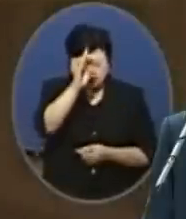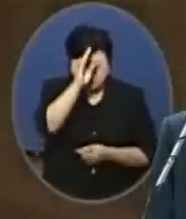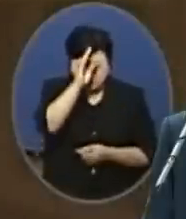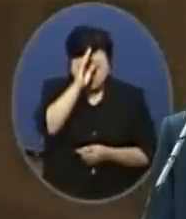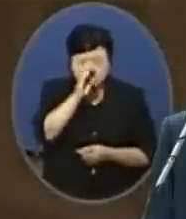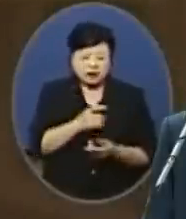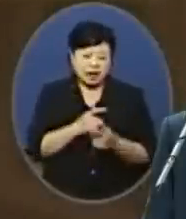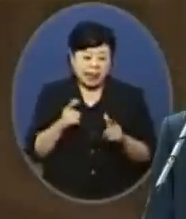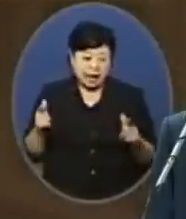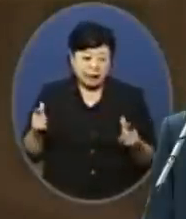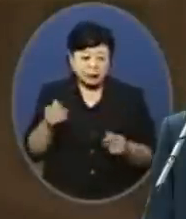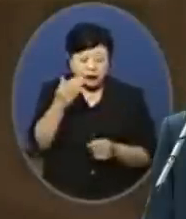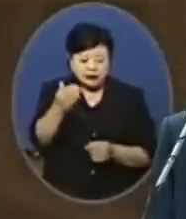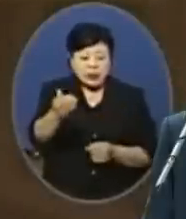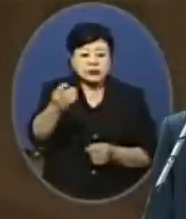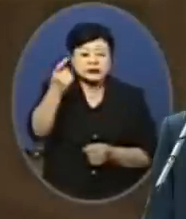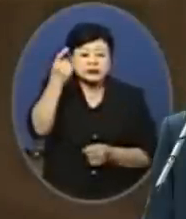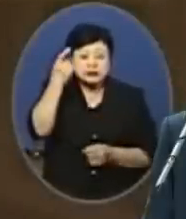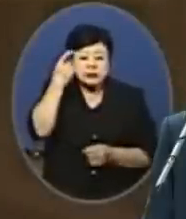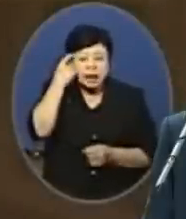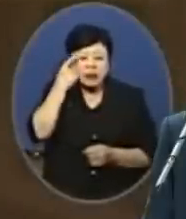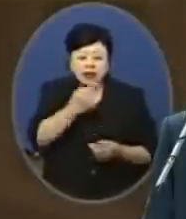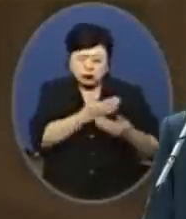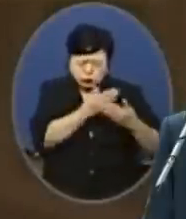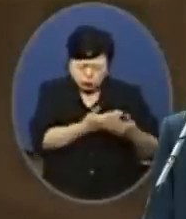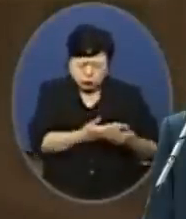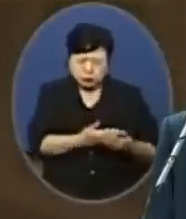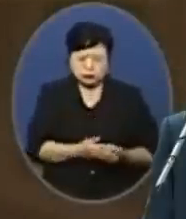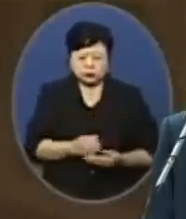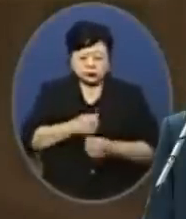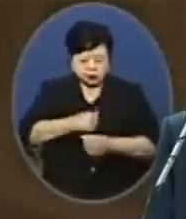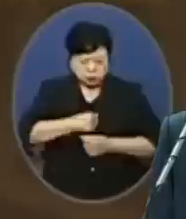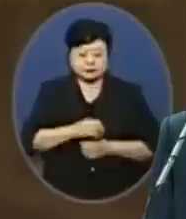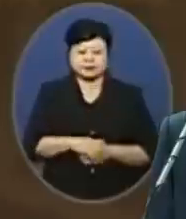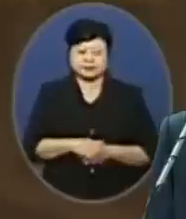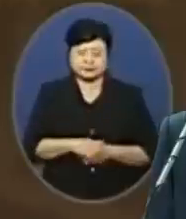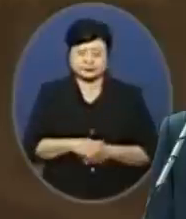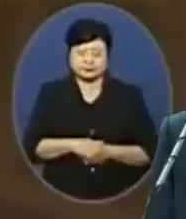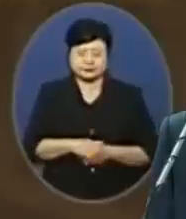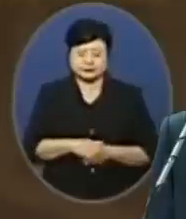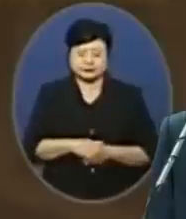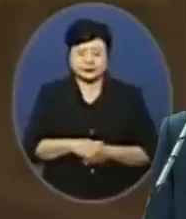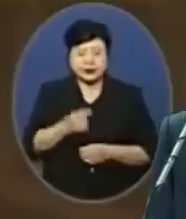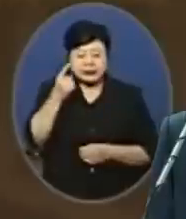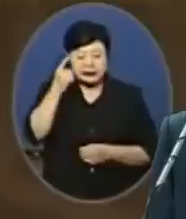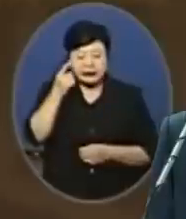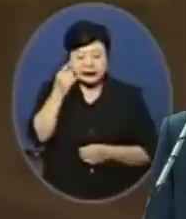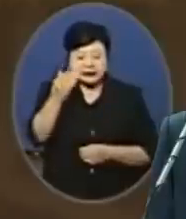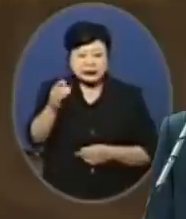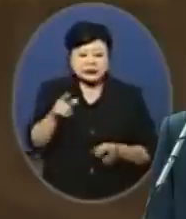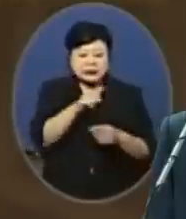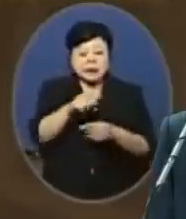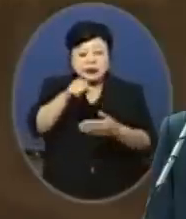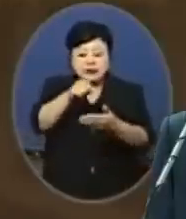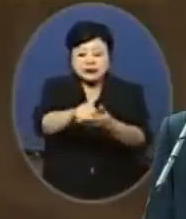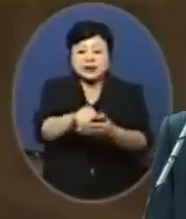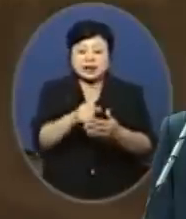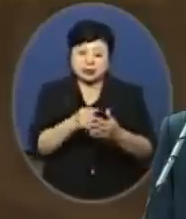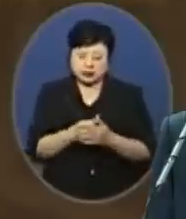질병도 아닌 당신의 생각입니다. 왜냐하면 생각이 당신을 지배하기